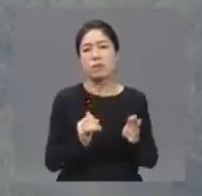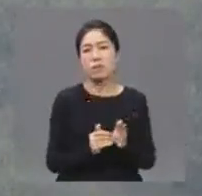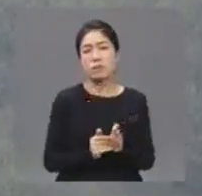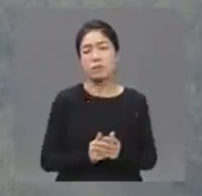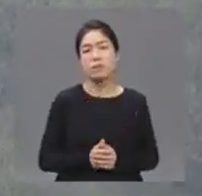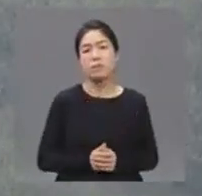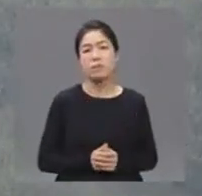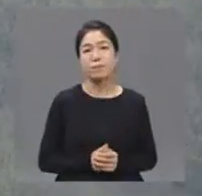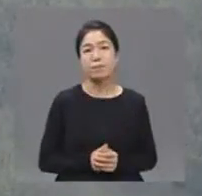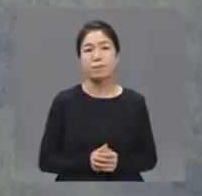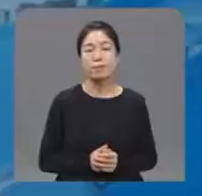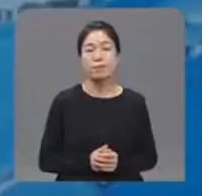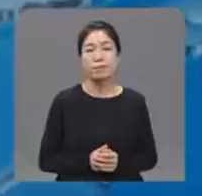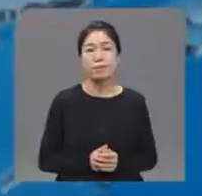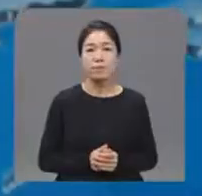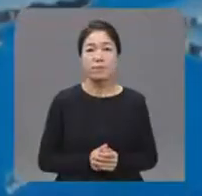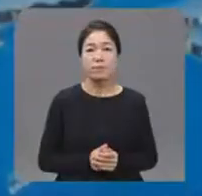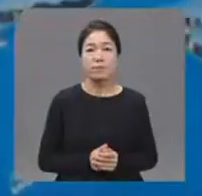김호입니다.